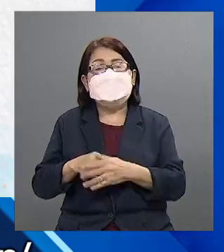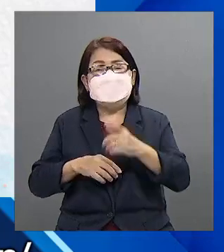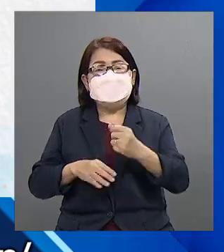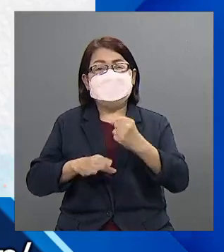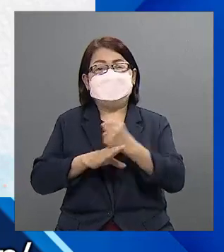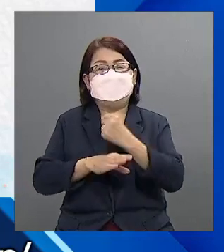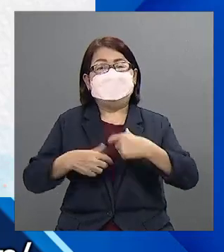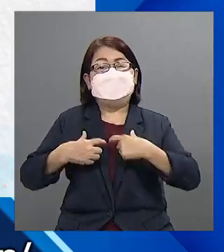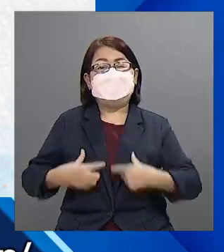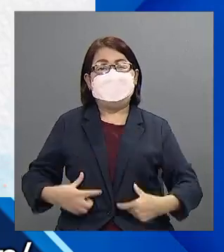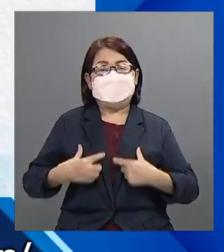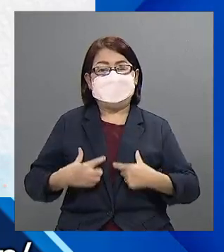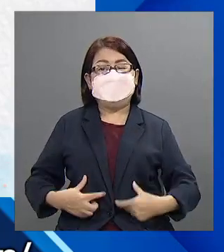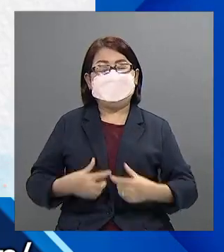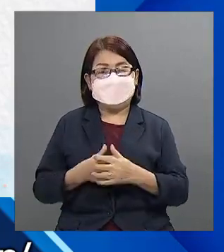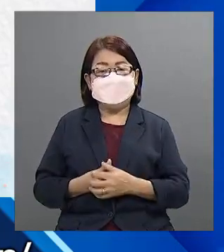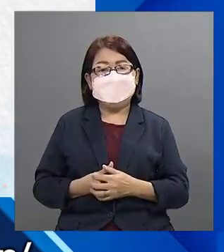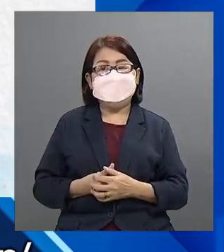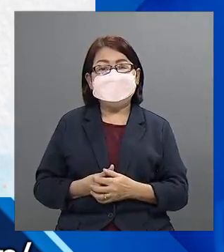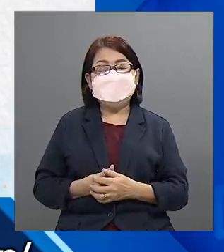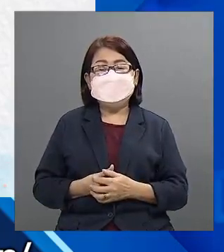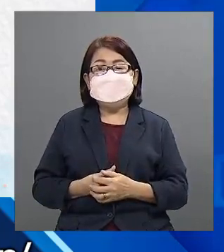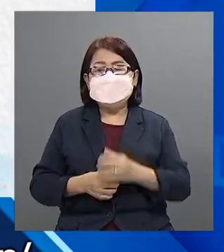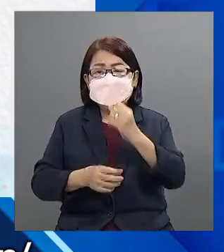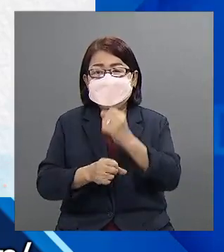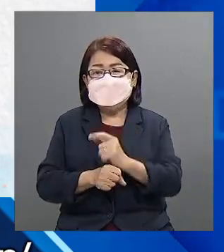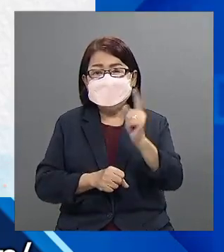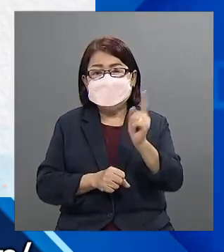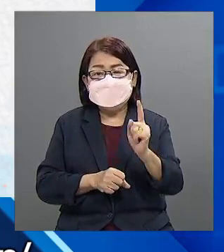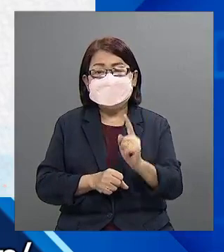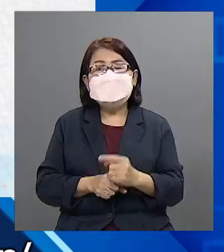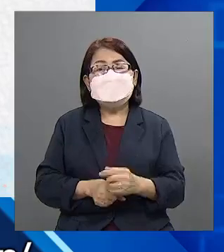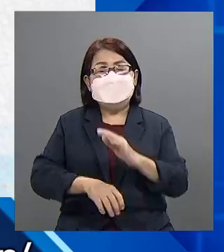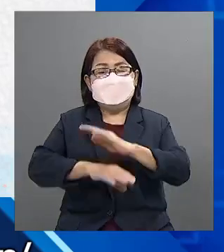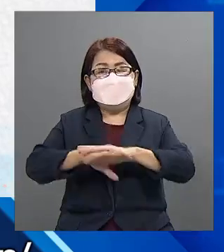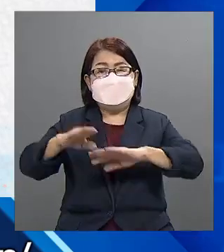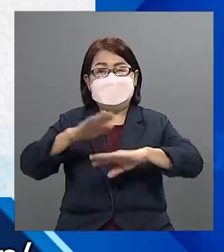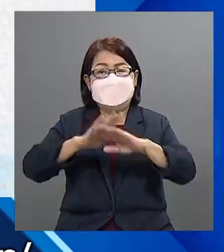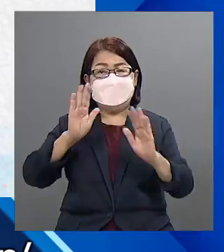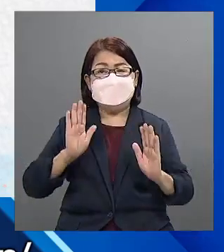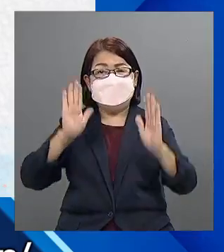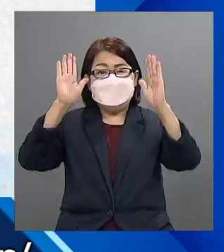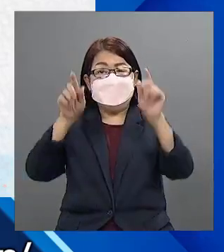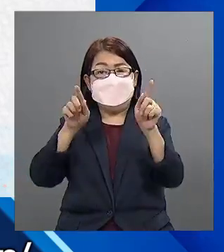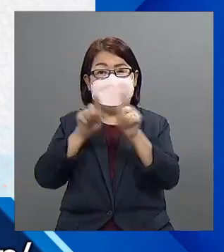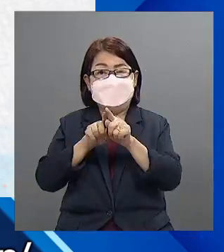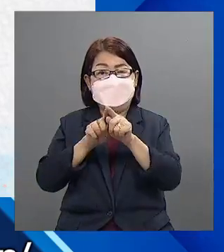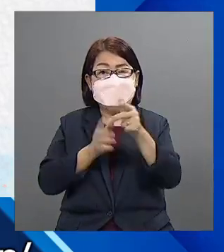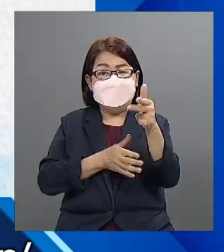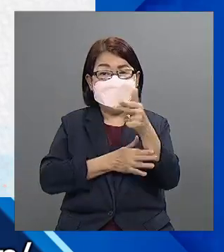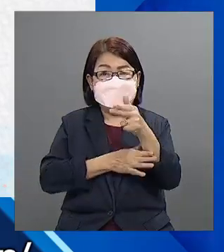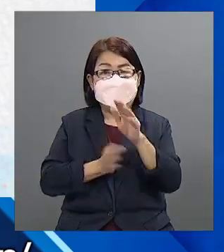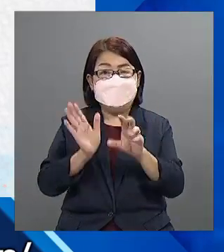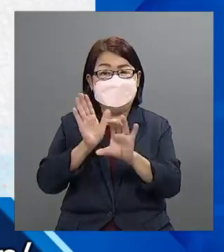คะก็จะเป็นเรื่องของการฝึกขยับแขนขยับขานะคะอย่างต่อเนื่องเป็นจังหวะหรือเราเ